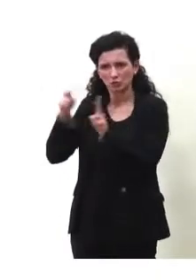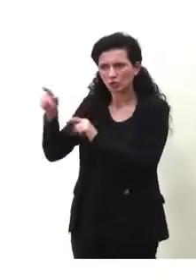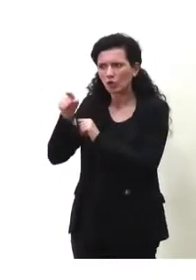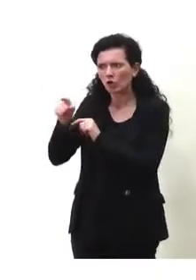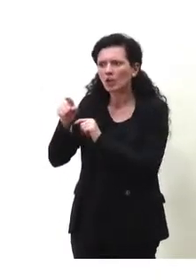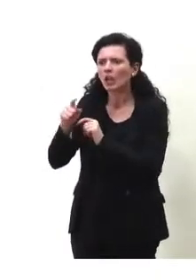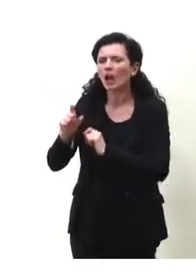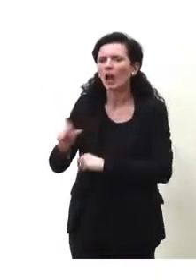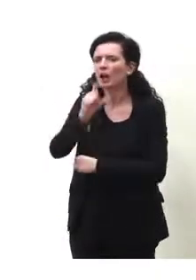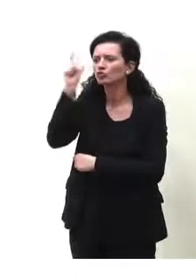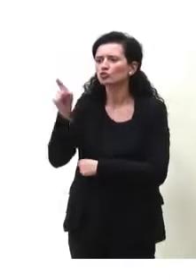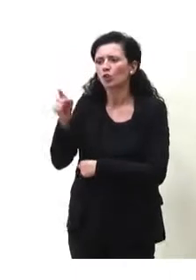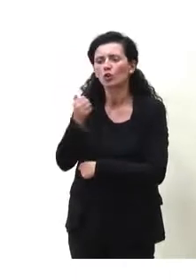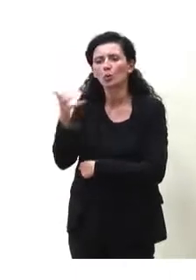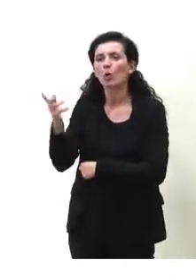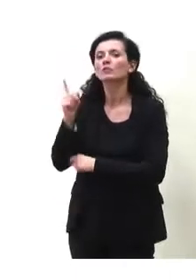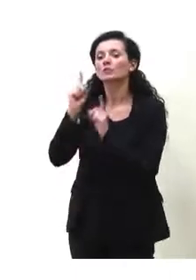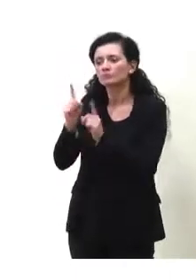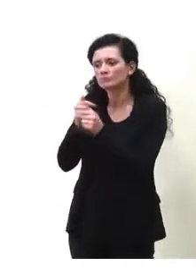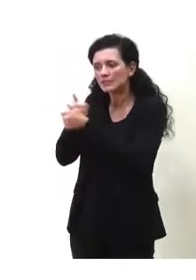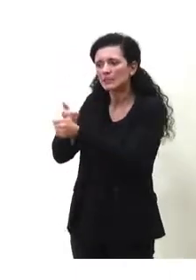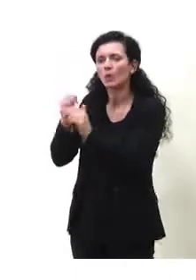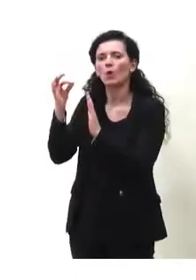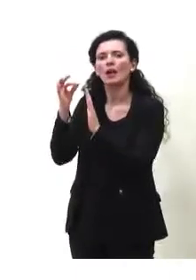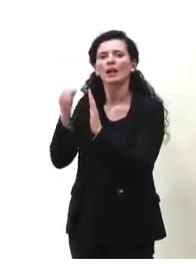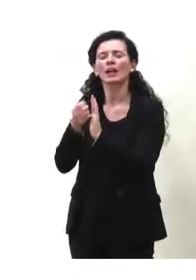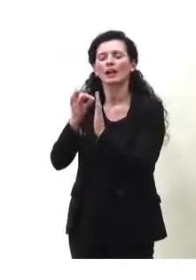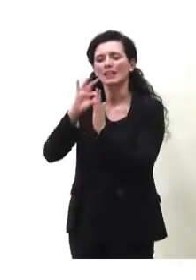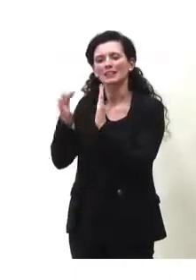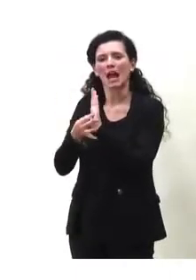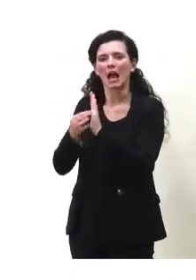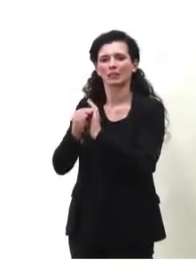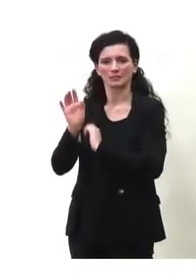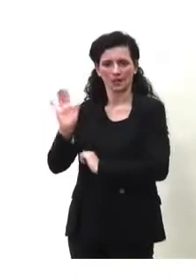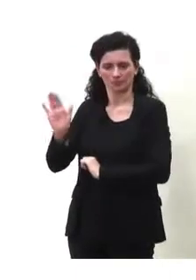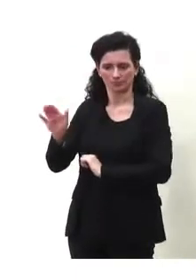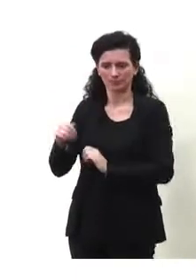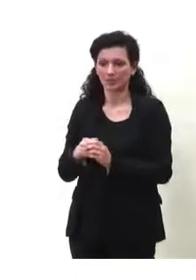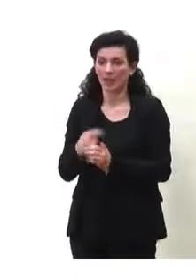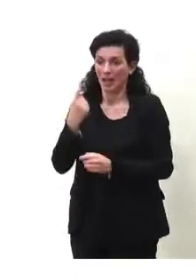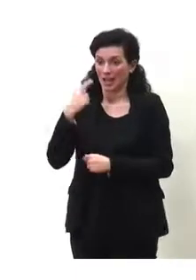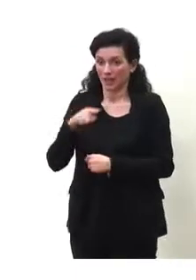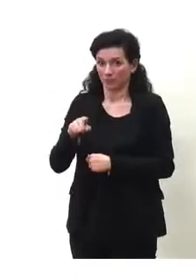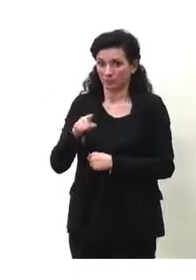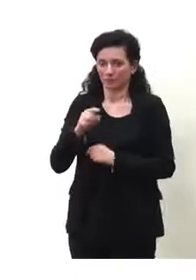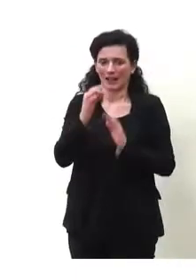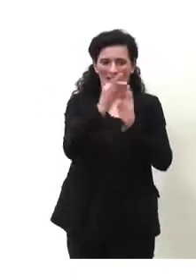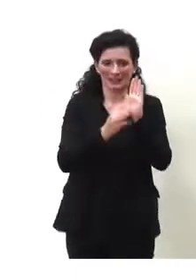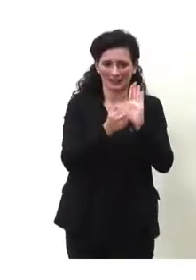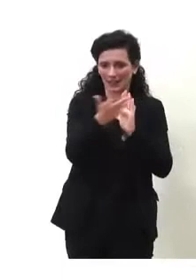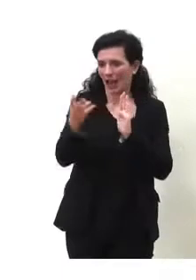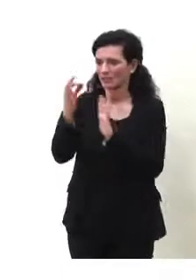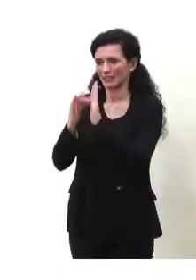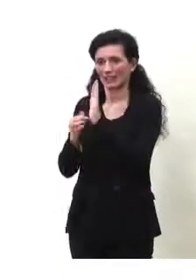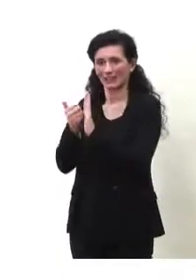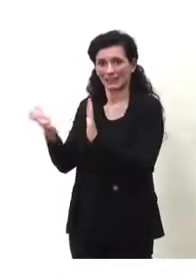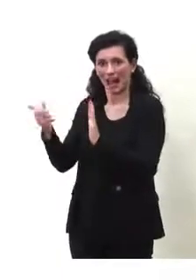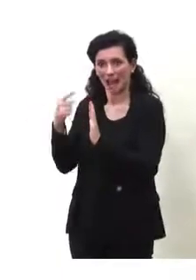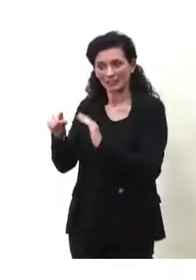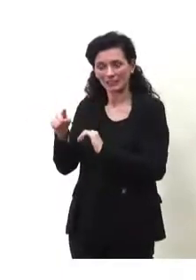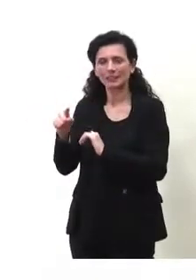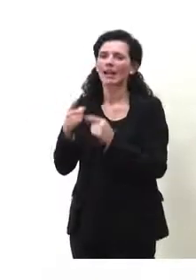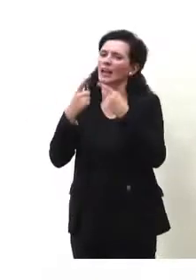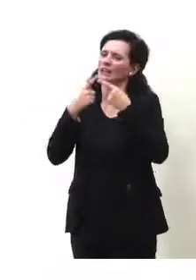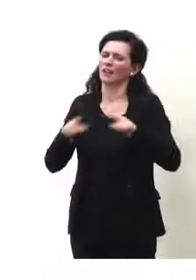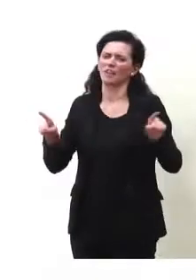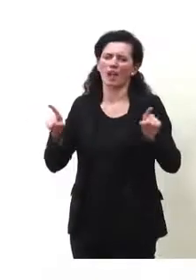di ospedalizzazione. Questi dati sono un po' diversi da quelli che conosciamo dalla protezione civile, per capirci, perché